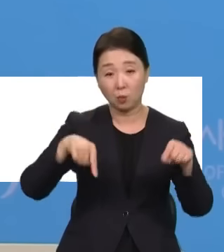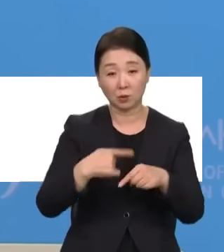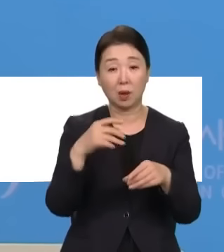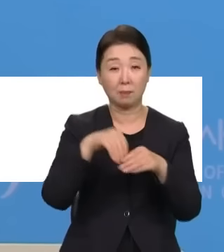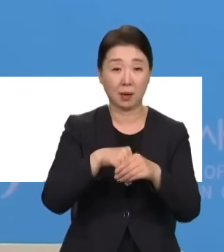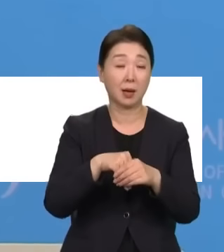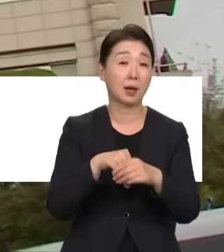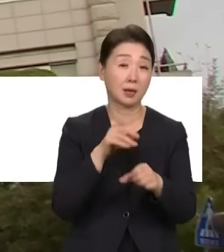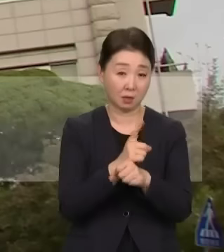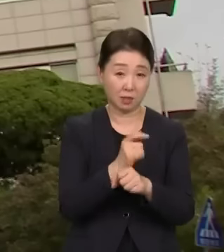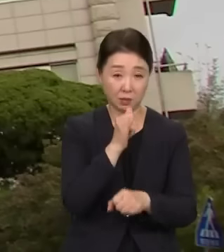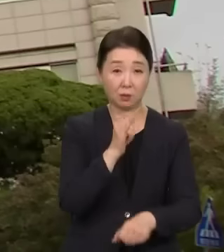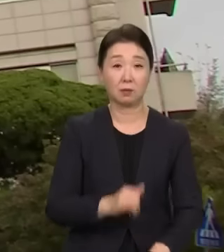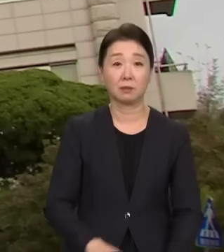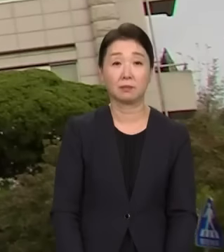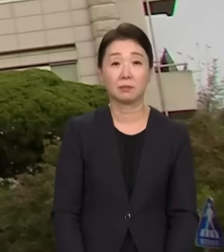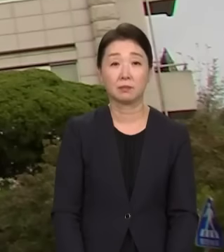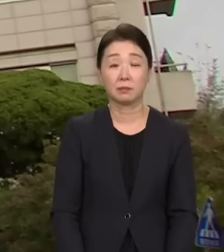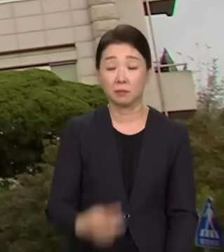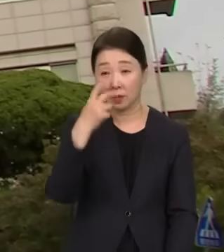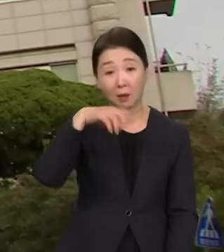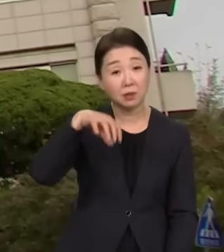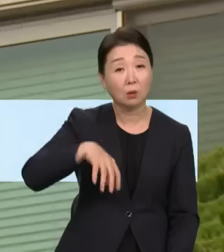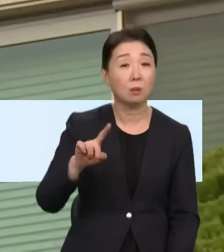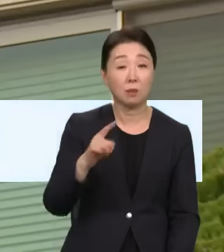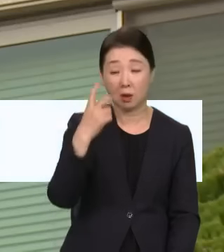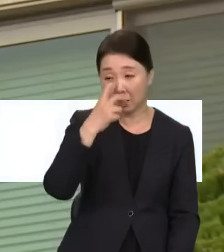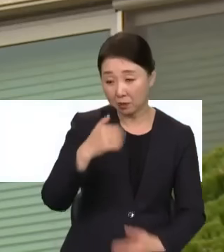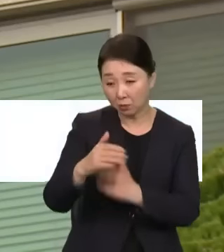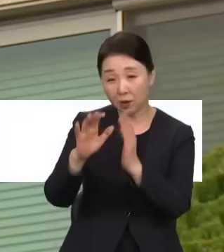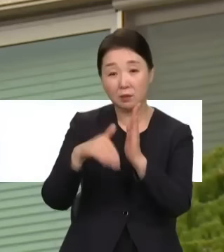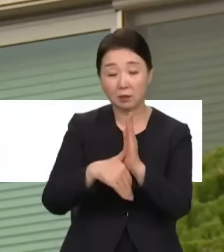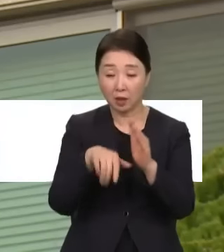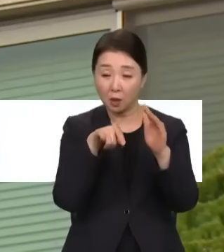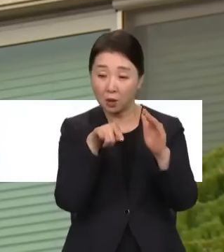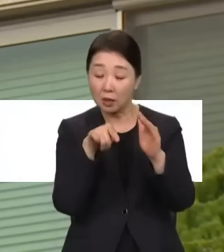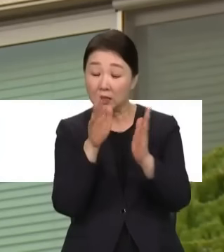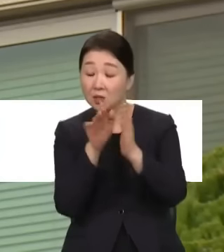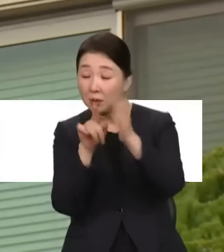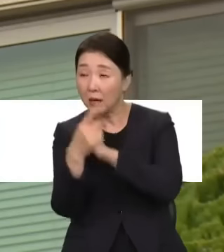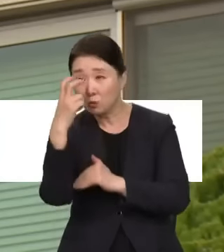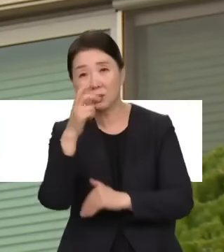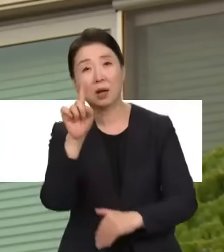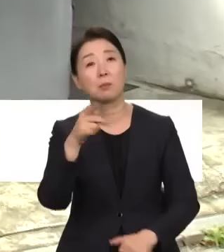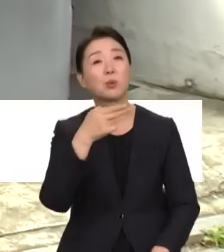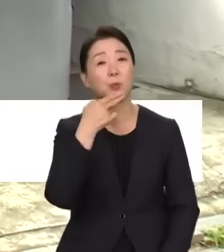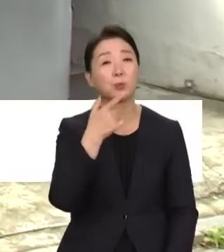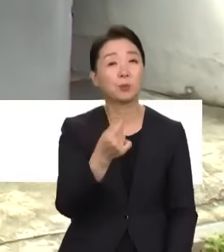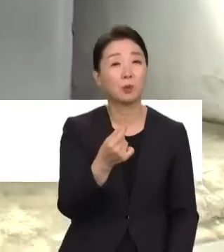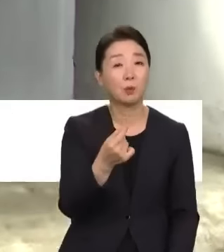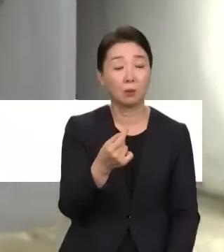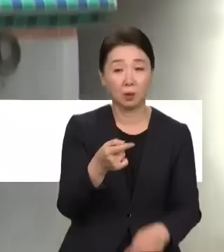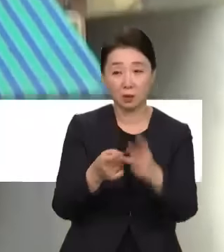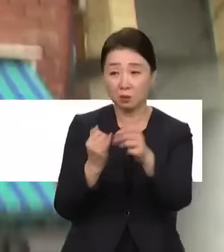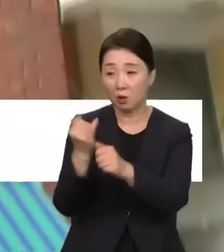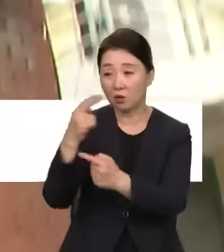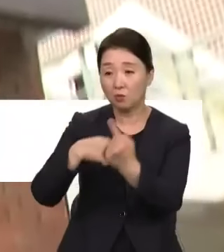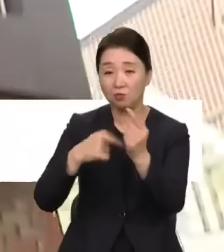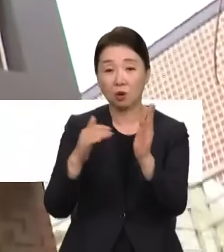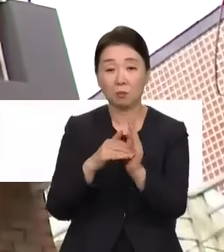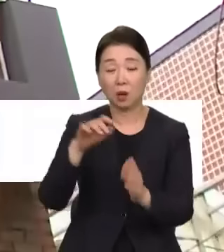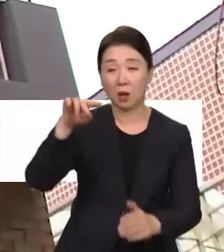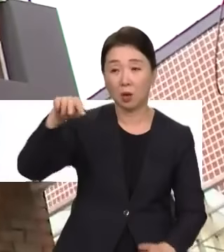담겨 있습니다. 하지만 감사원은 감사 과정에서 현장 조사를 한 번도 하지 않았습니다. 김건희 여사가 운영했던